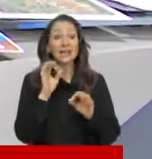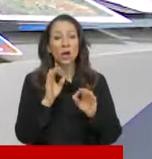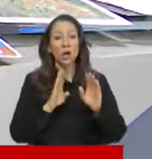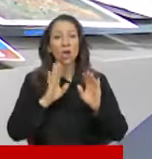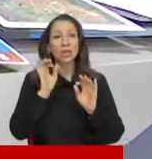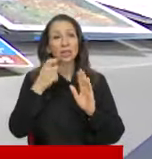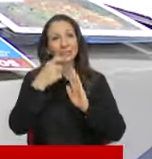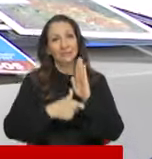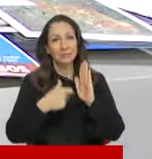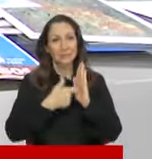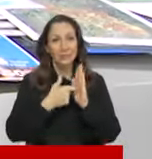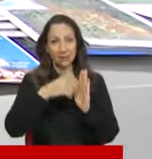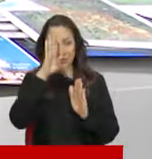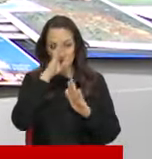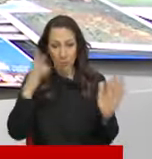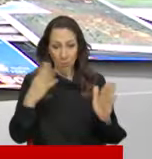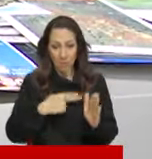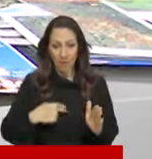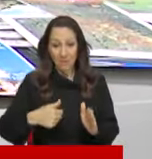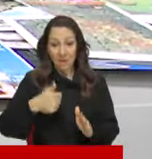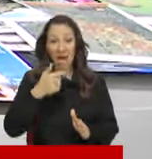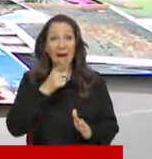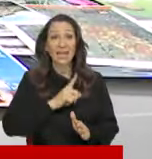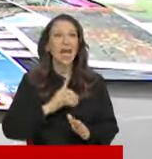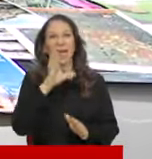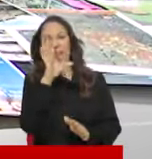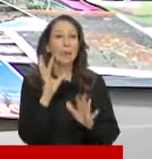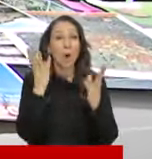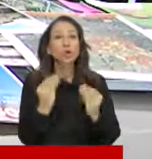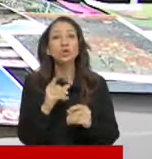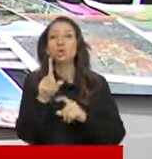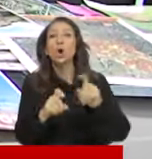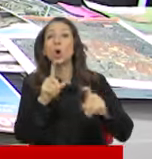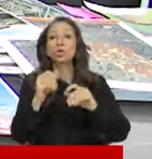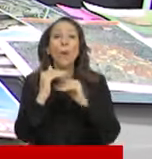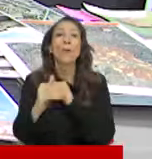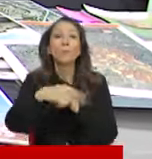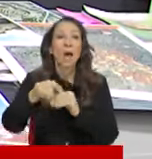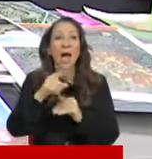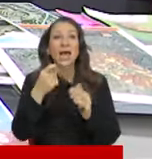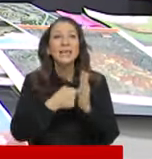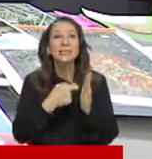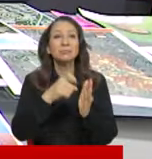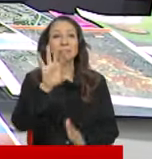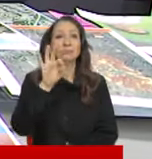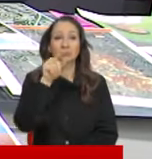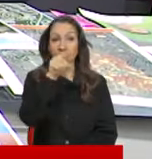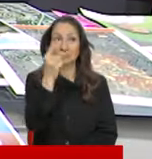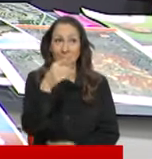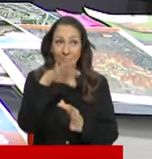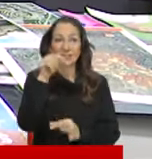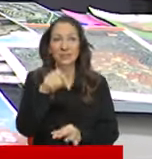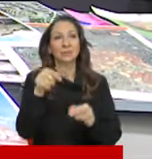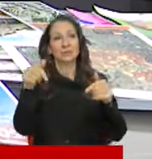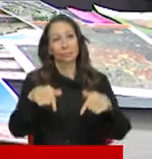yoklamalarında İstanbul Büyükşehir Belediye Başkanı adayı kim olsun diye sorulduğunda e öne çıkan isimlerden birisiydi